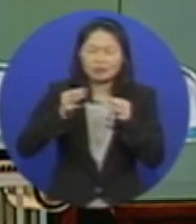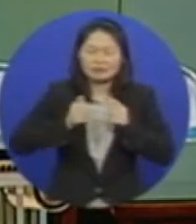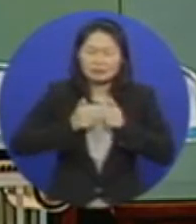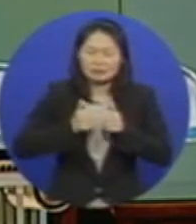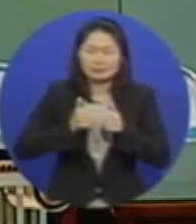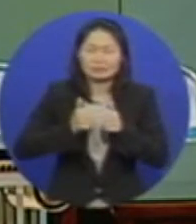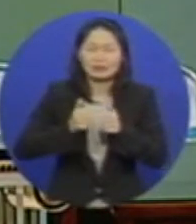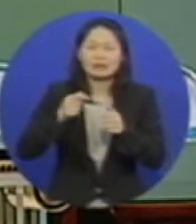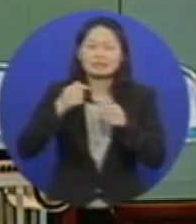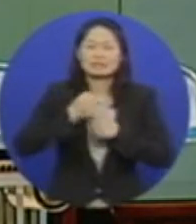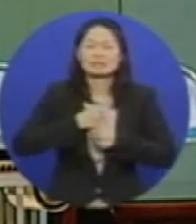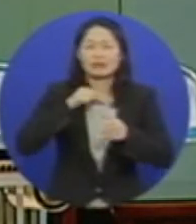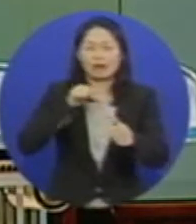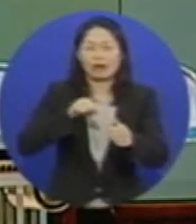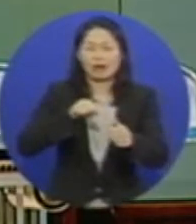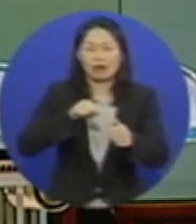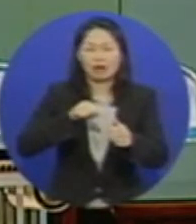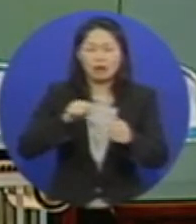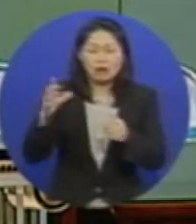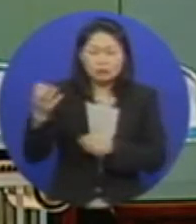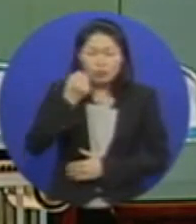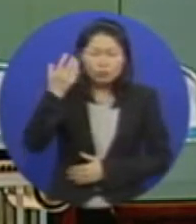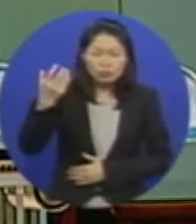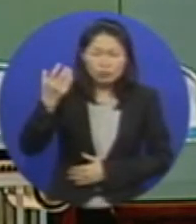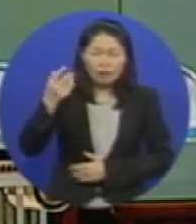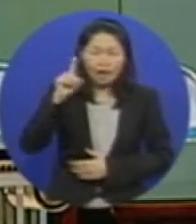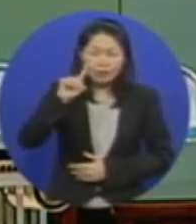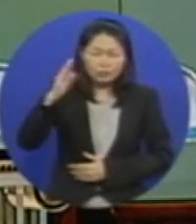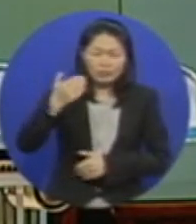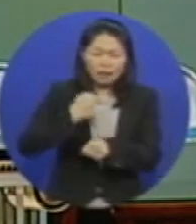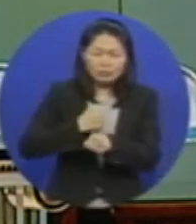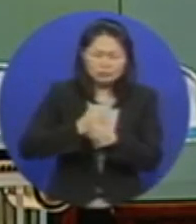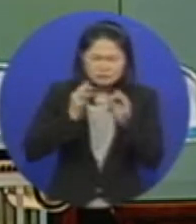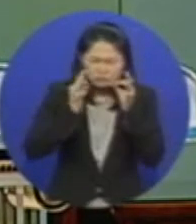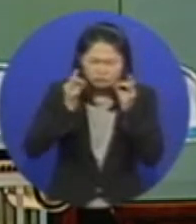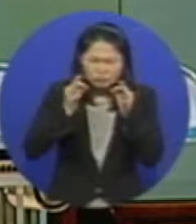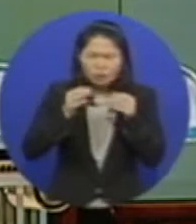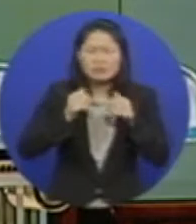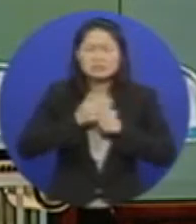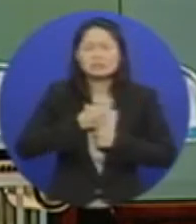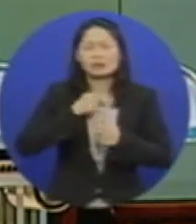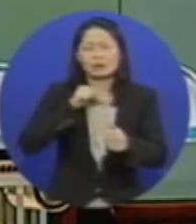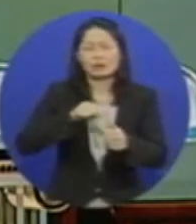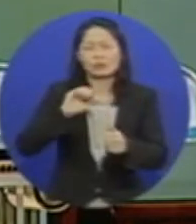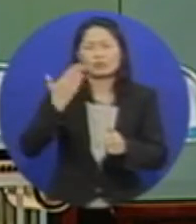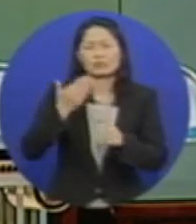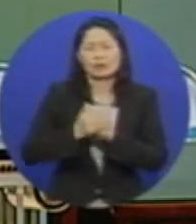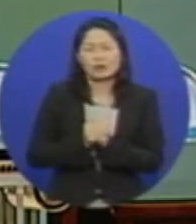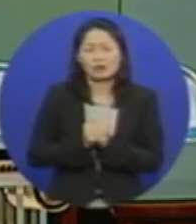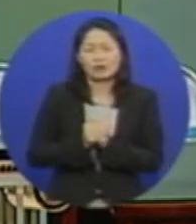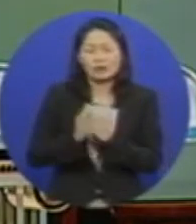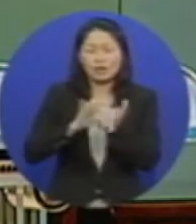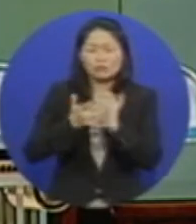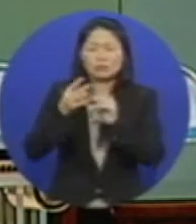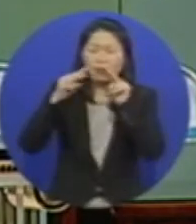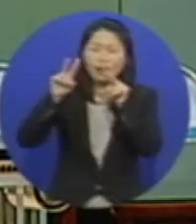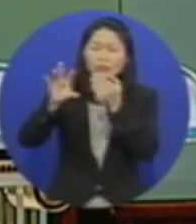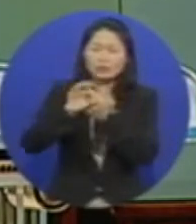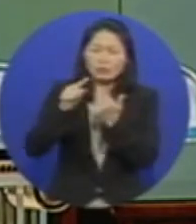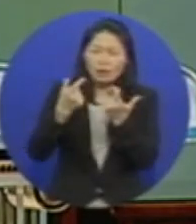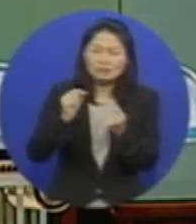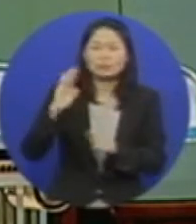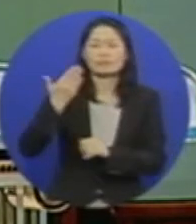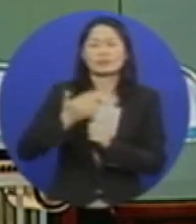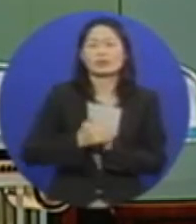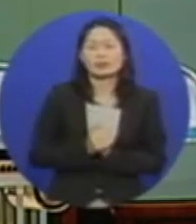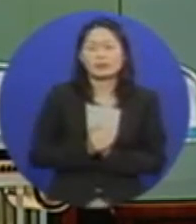아 성령의 하나 되게 하신 것을 힘써 찍히게 되어 있어요 예수님을 바라 본다면 반드시 그렇게 되게 돼 있어요